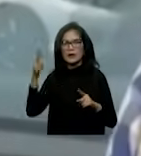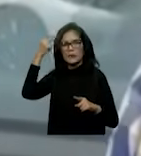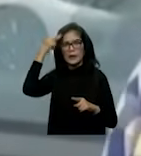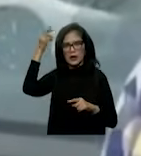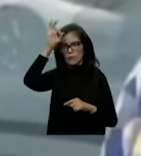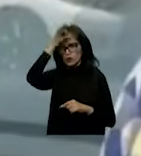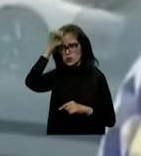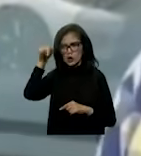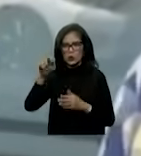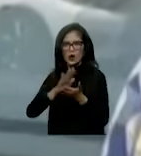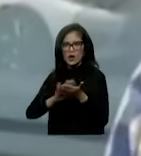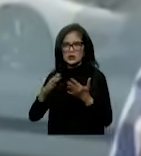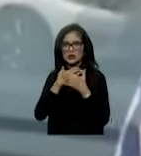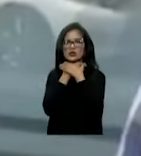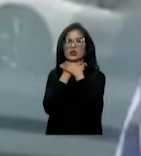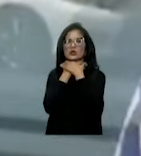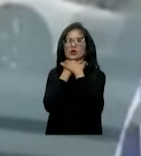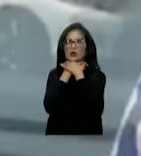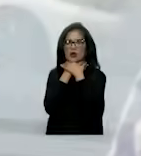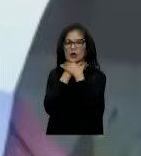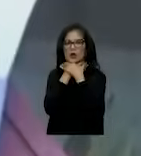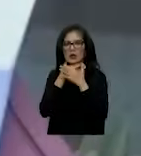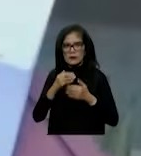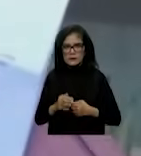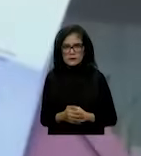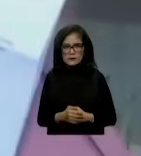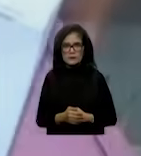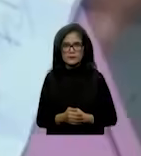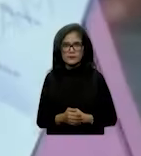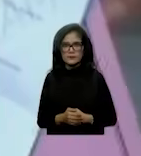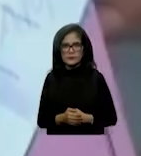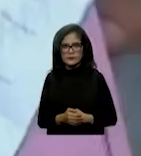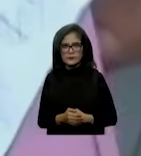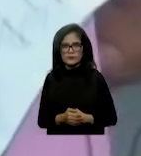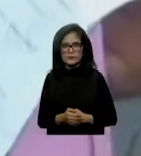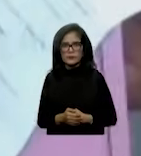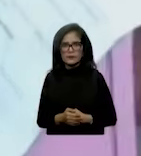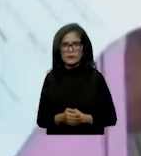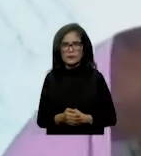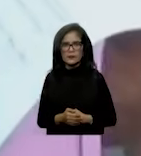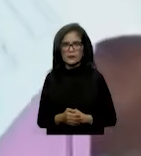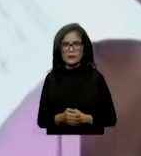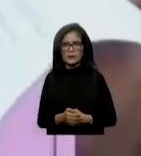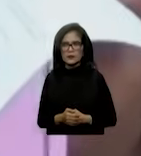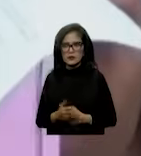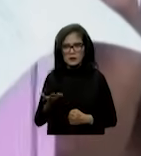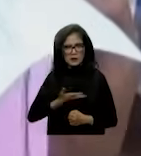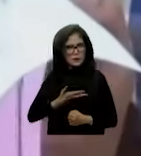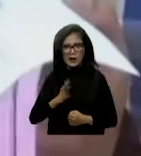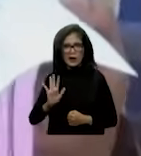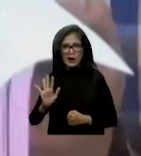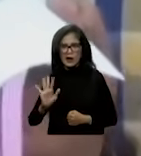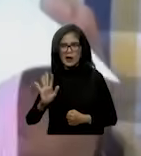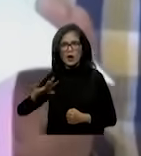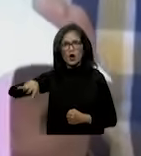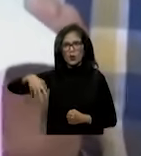leher keluarga klien saya sambil berjalan. Tak terima atas aksi arogansi petugas, keluarga kini melapor ke